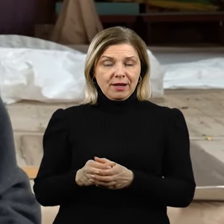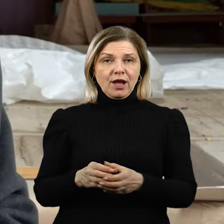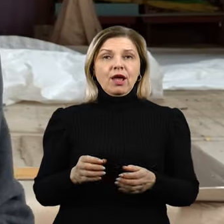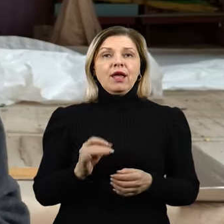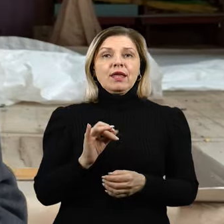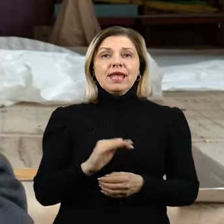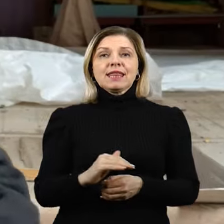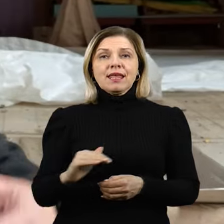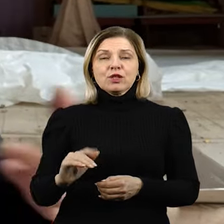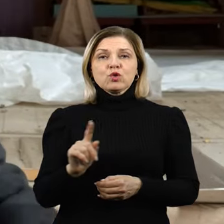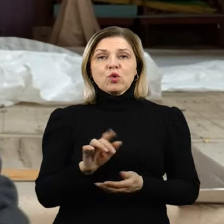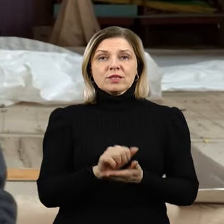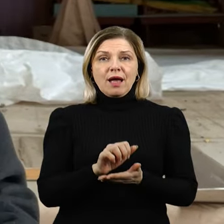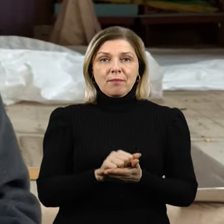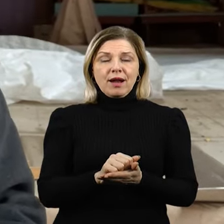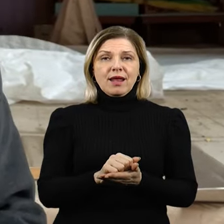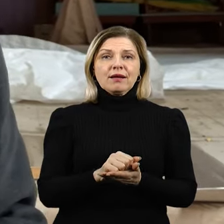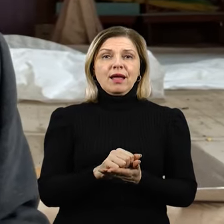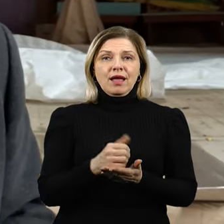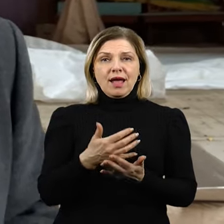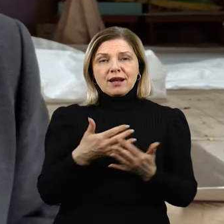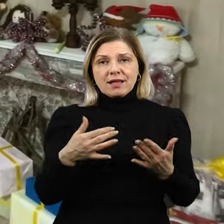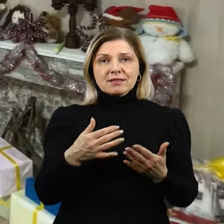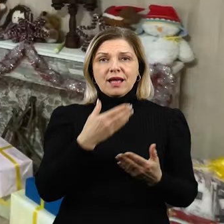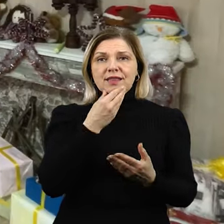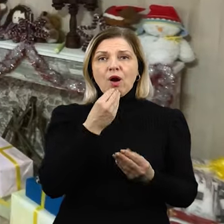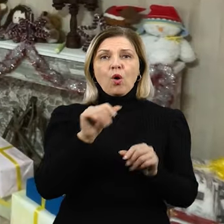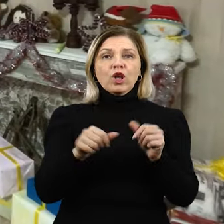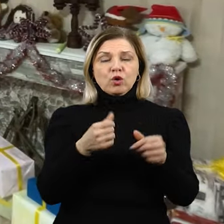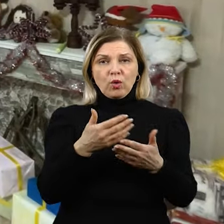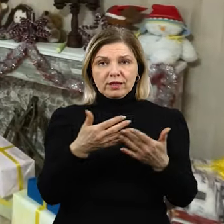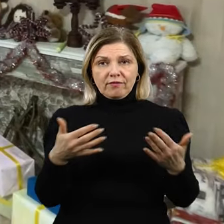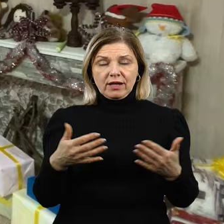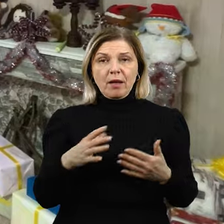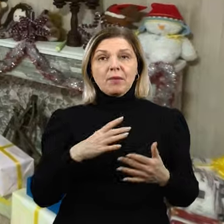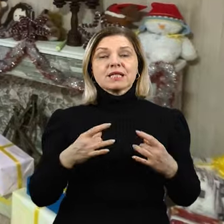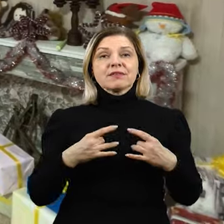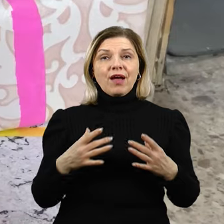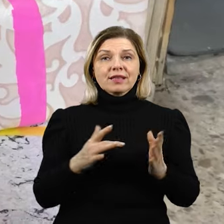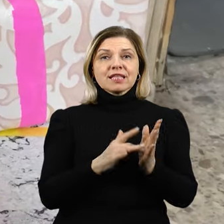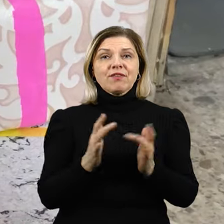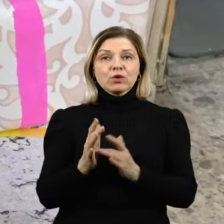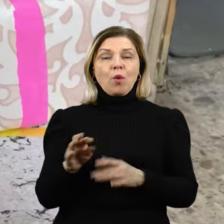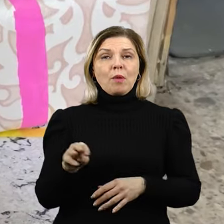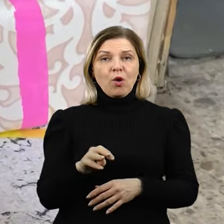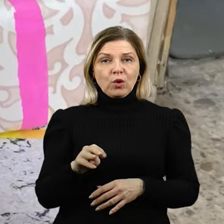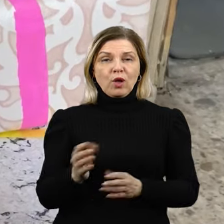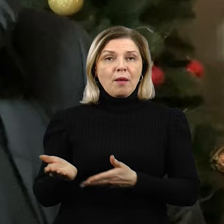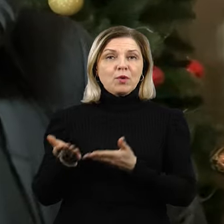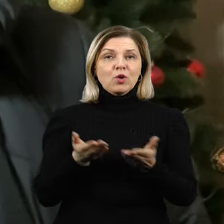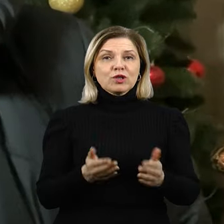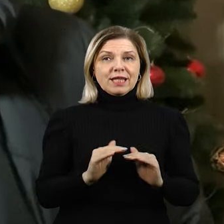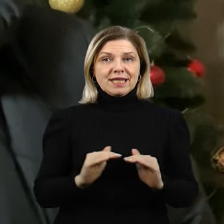група діточок, які займаються декоративно-прикладним мистецтвом. Це було свято Святого Миколая, ми запрошували діток, робили